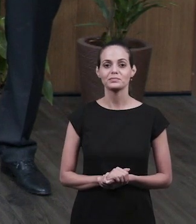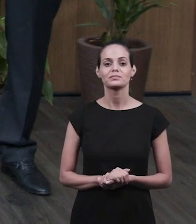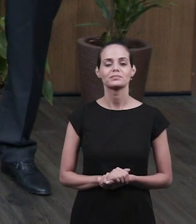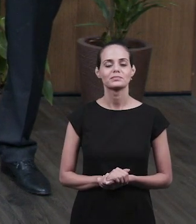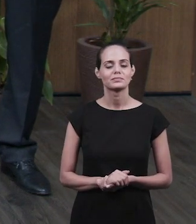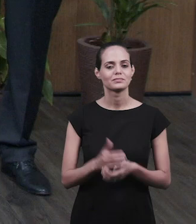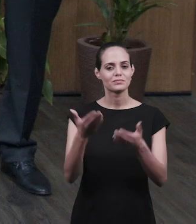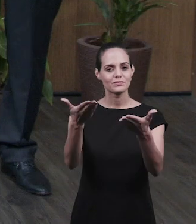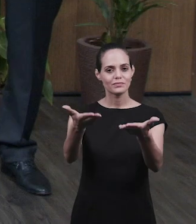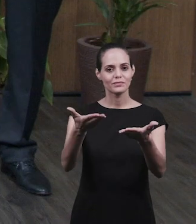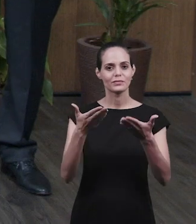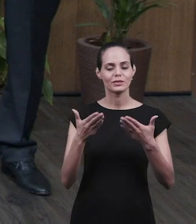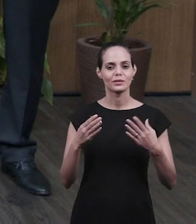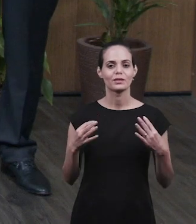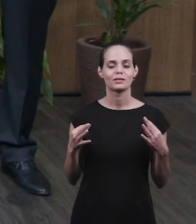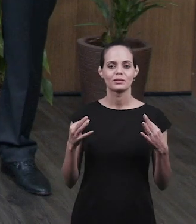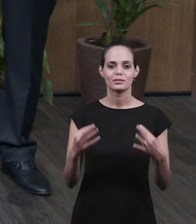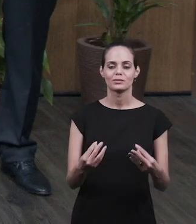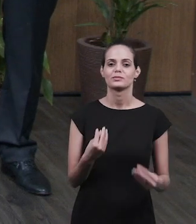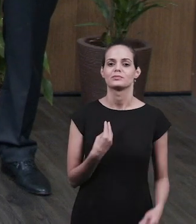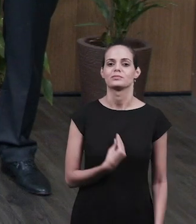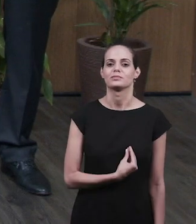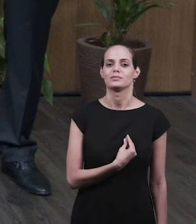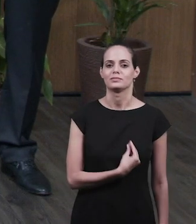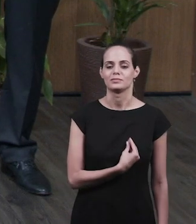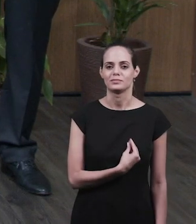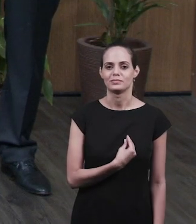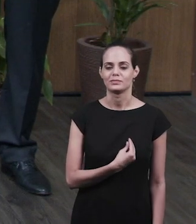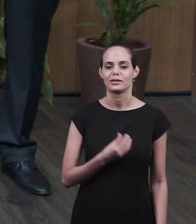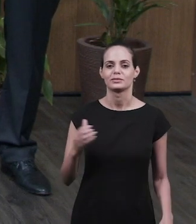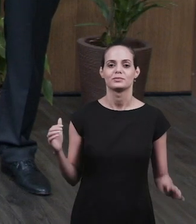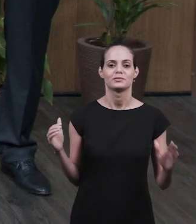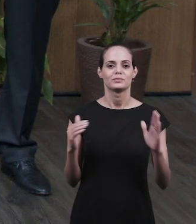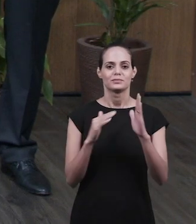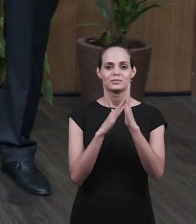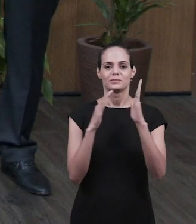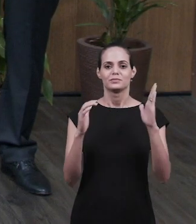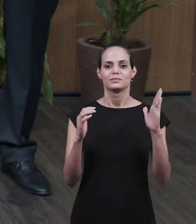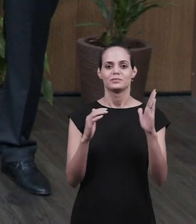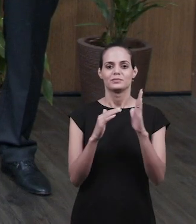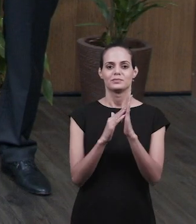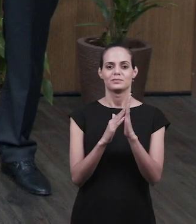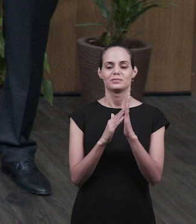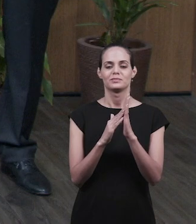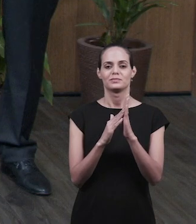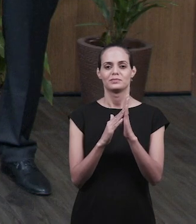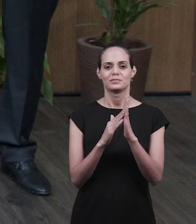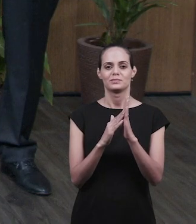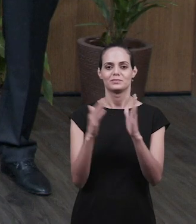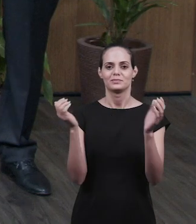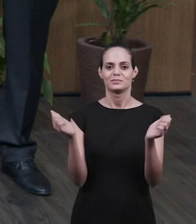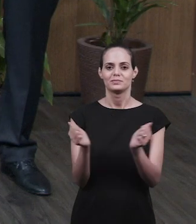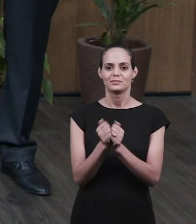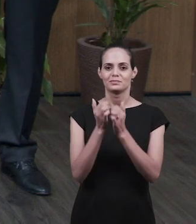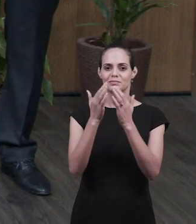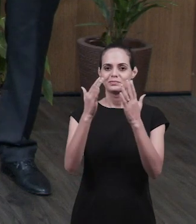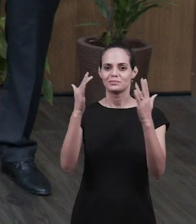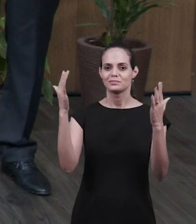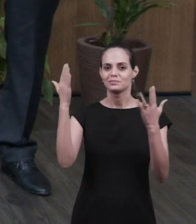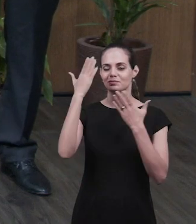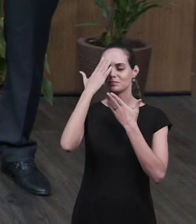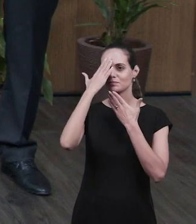tous à participer d'une louange, d'un chant, de glorification